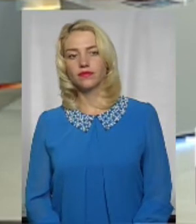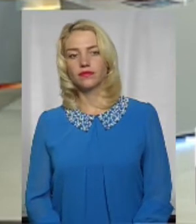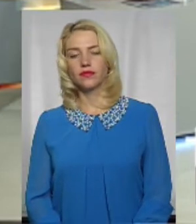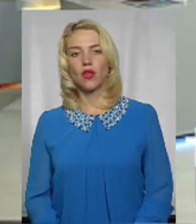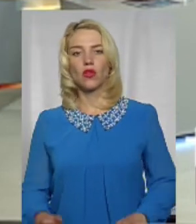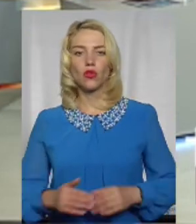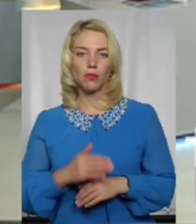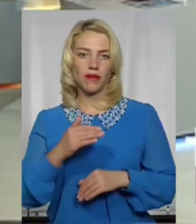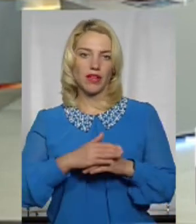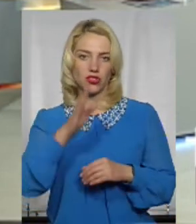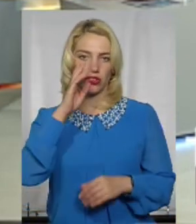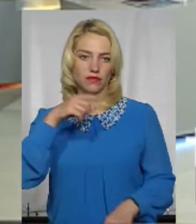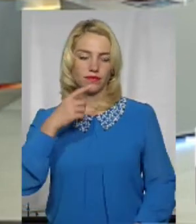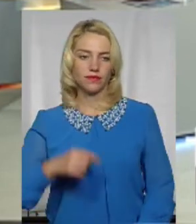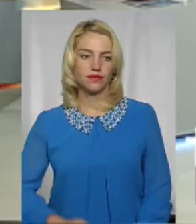Добрий вечір.